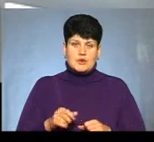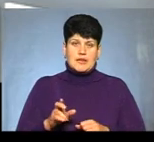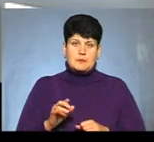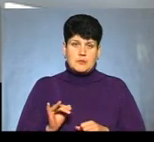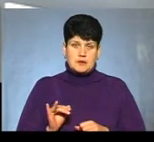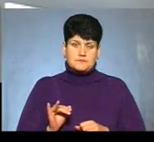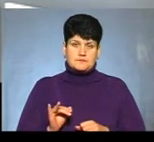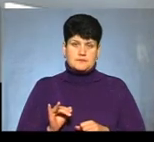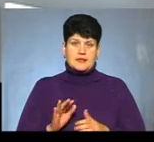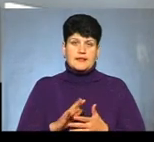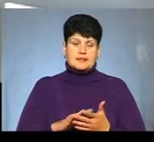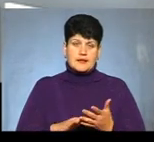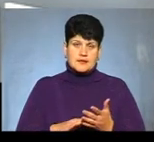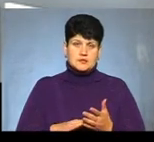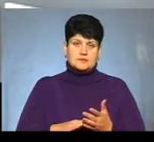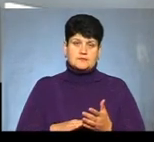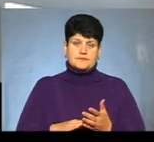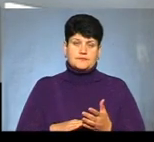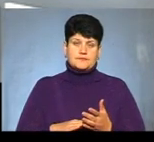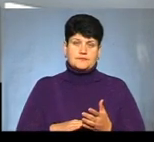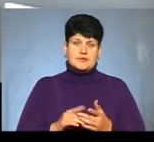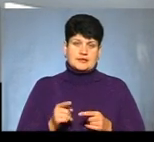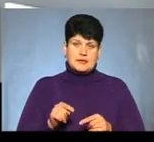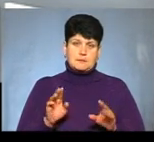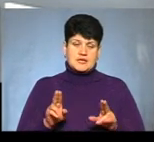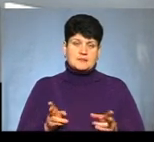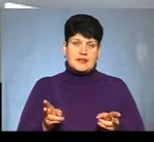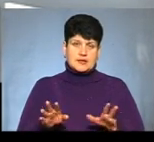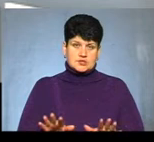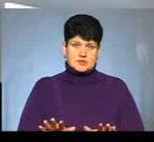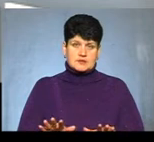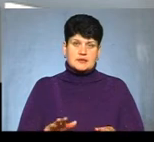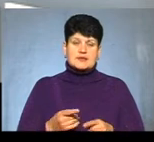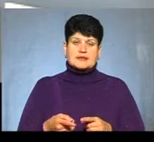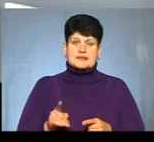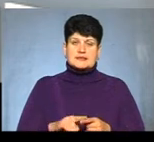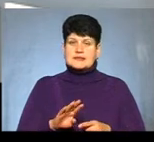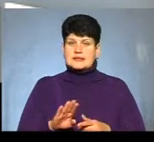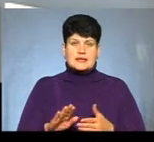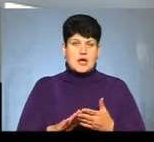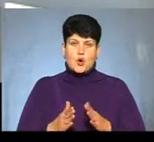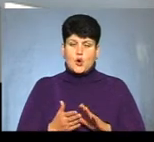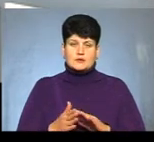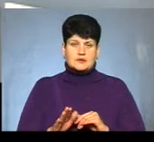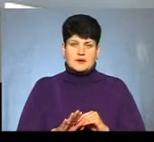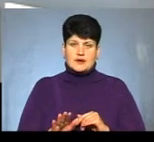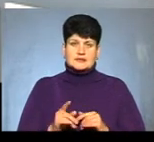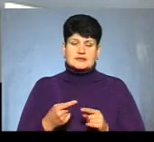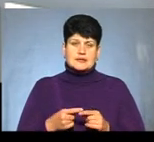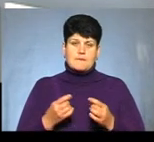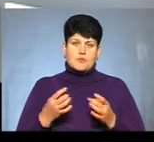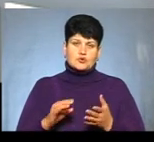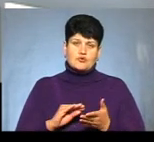ми могли би і далі на радянських тих принципах і залишитися. Але це, знаєте, це не контракт навіть, це